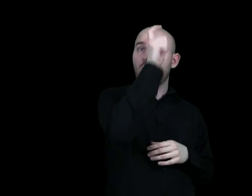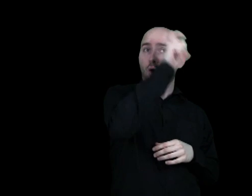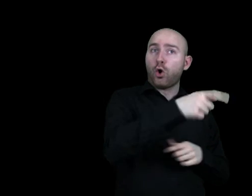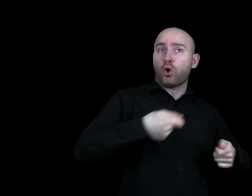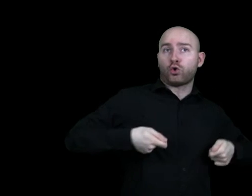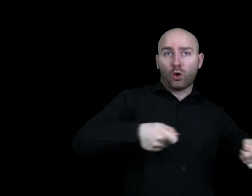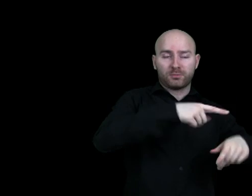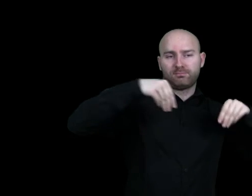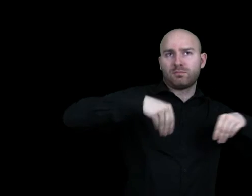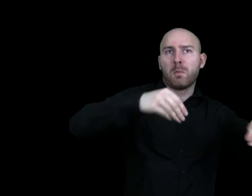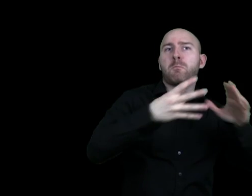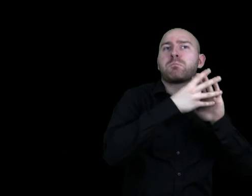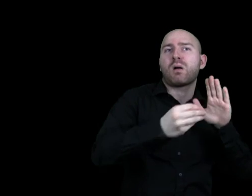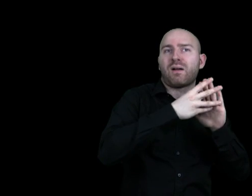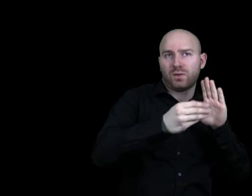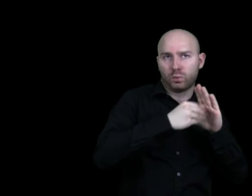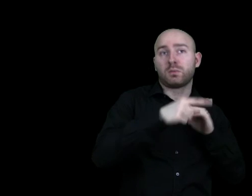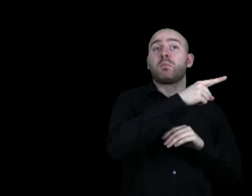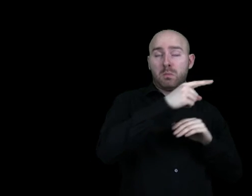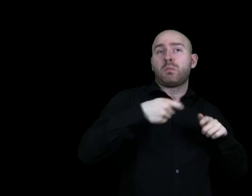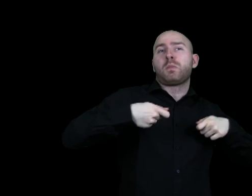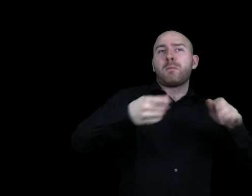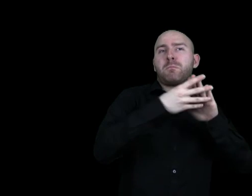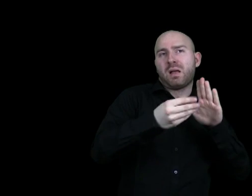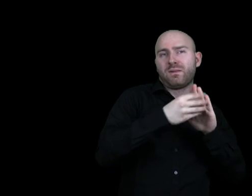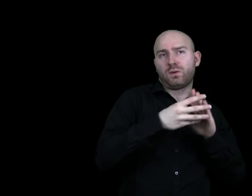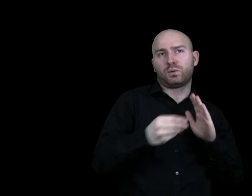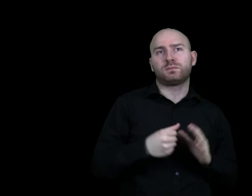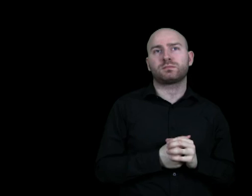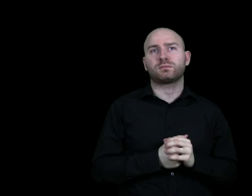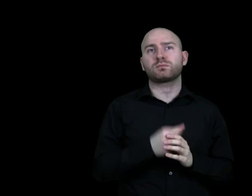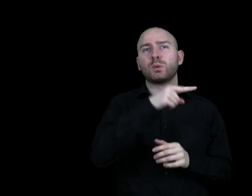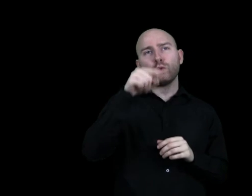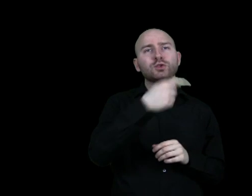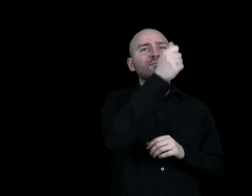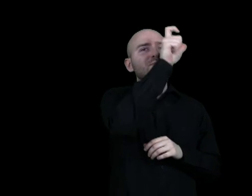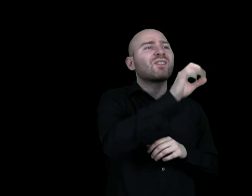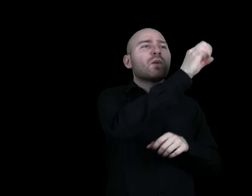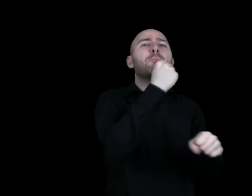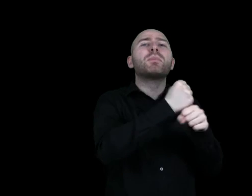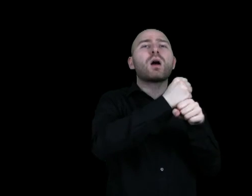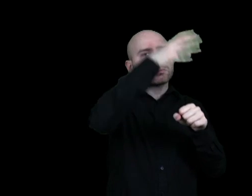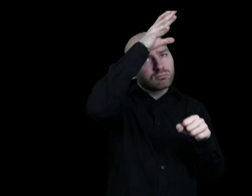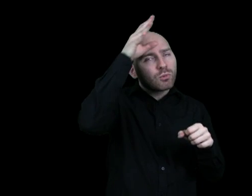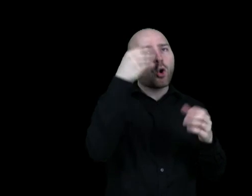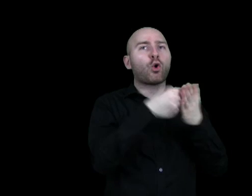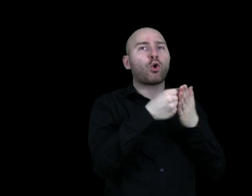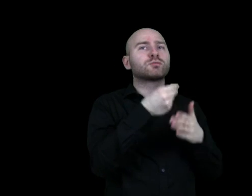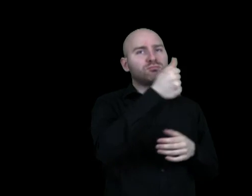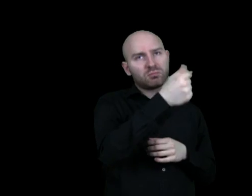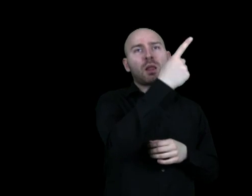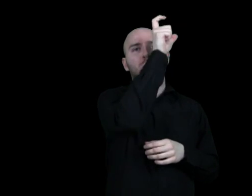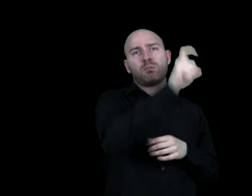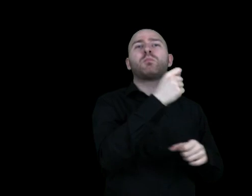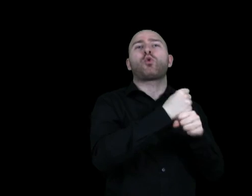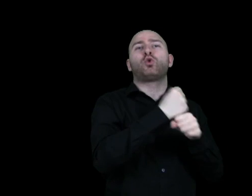czyli jest rolnik. I muszą zostać wykonane pewne usługi. Jakieś prace rolnicze w polu. Powiedzmy, że praca jest